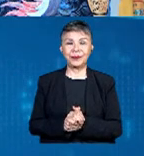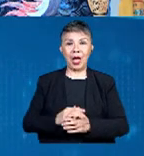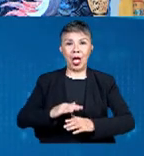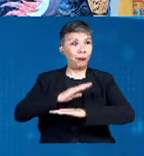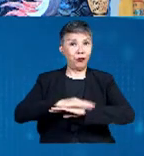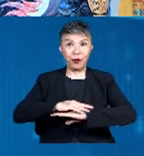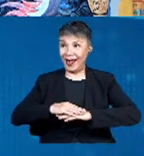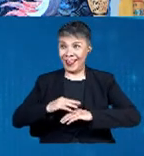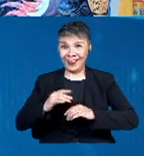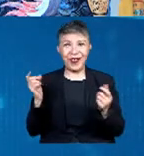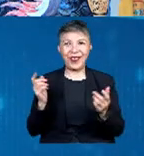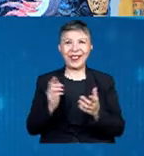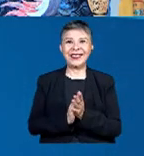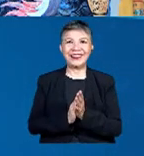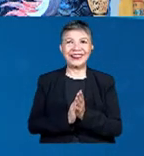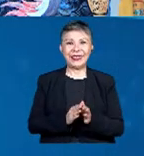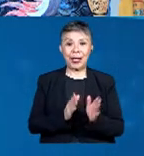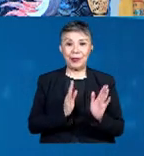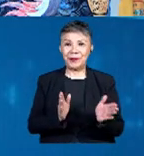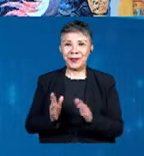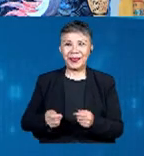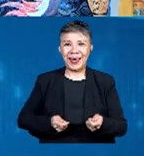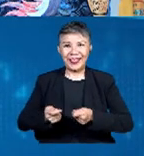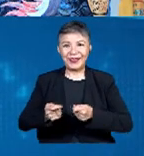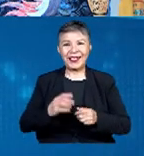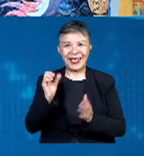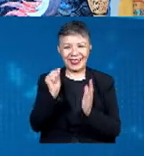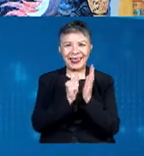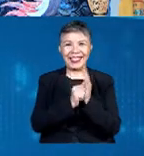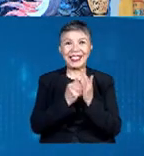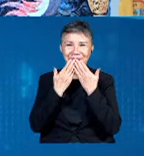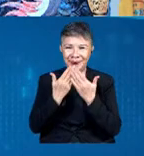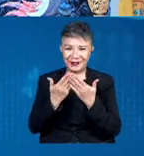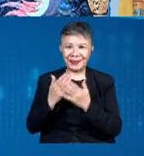moderator atau yang mengatur acara ini.